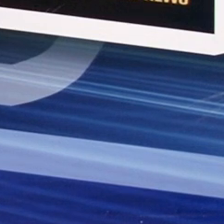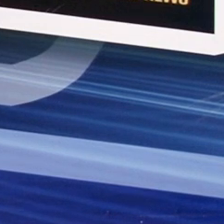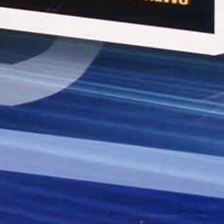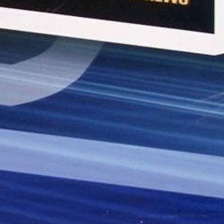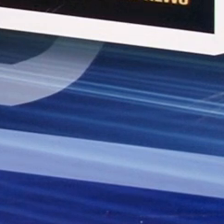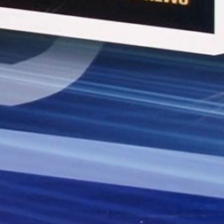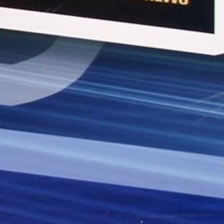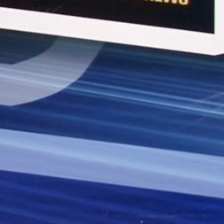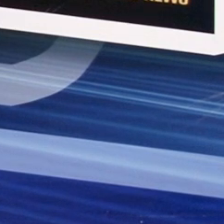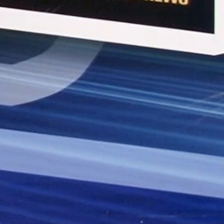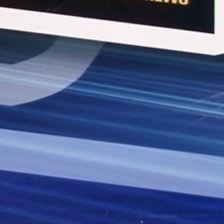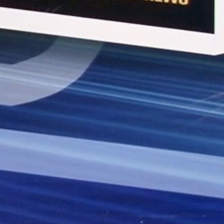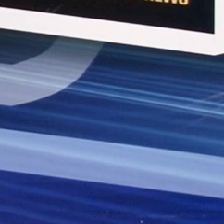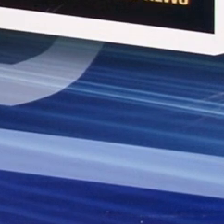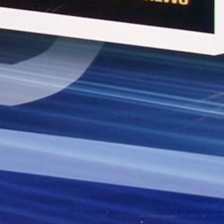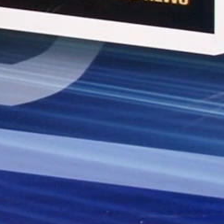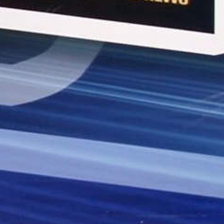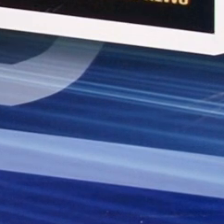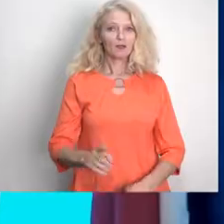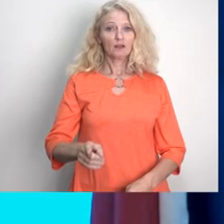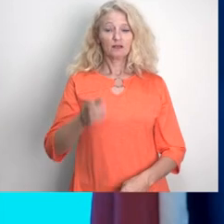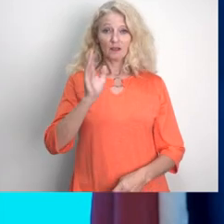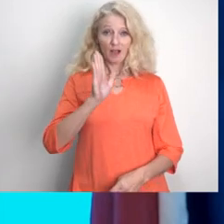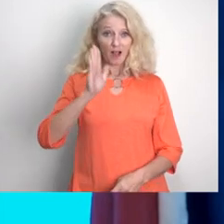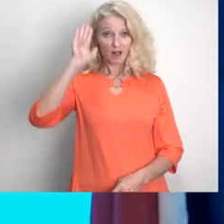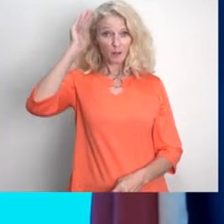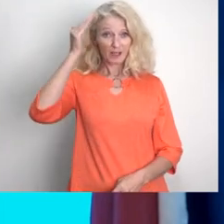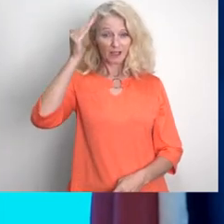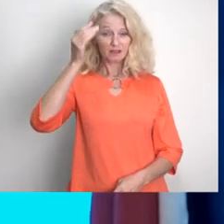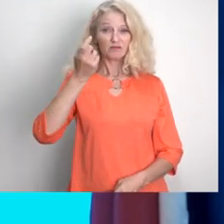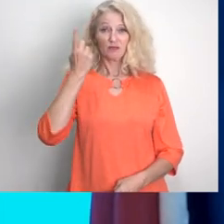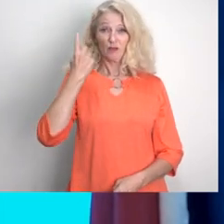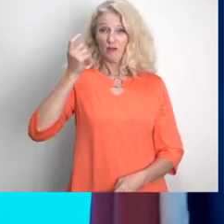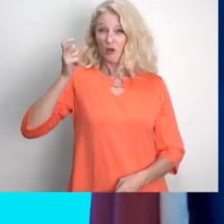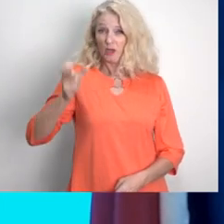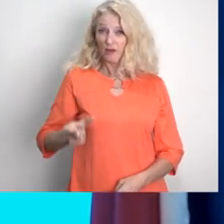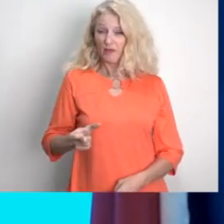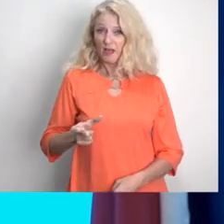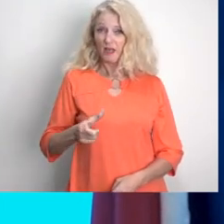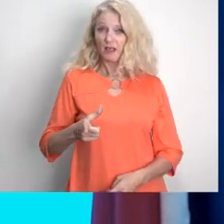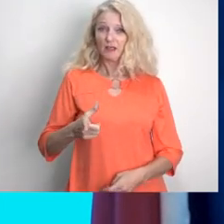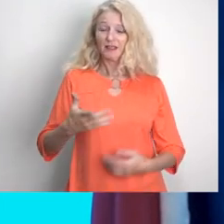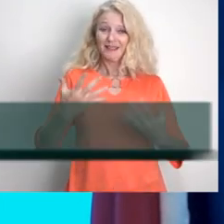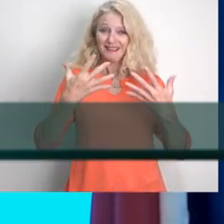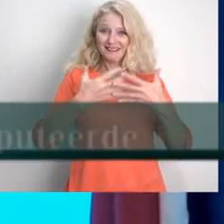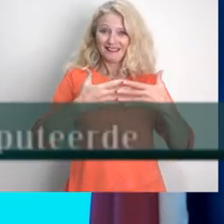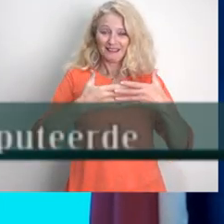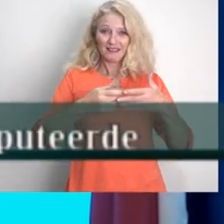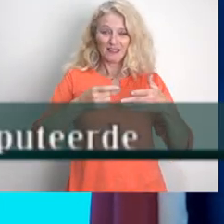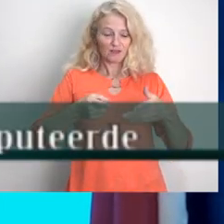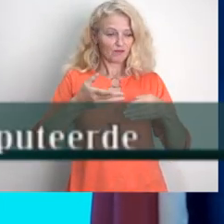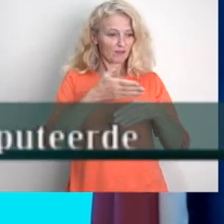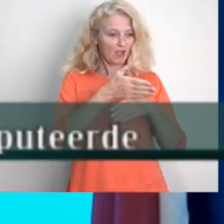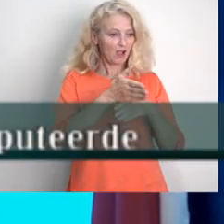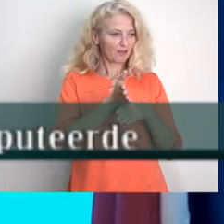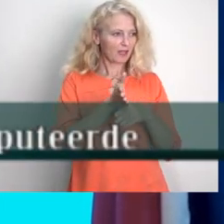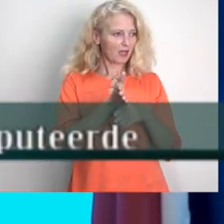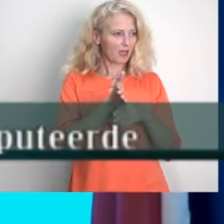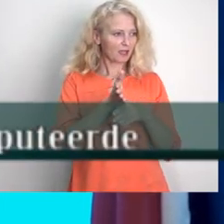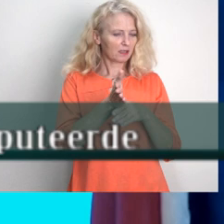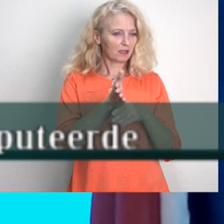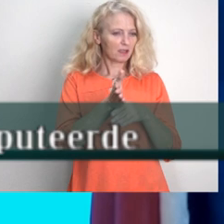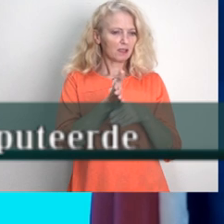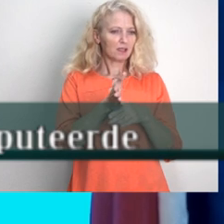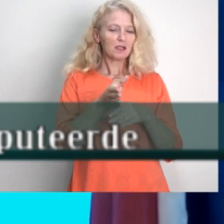betalen met onder andere web en internet. Zoals bekend heeft vorige week mevrouw Silvana Servilia, directrice van de